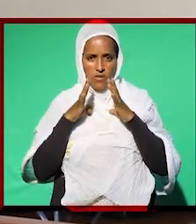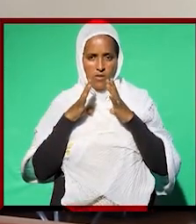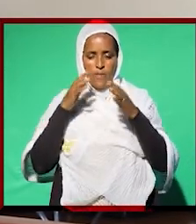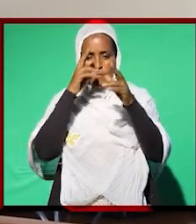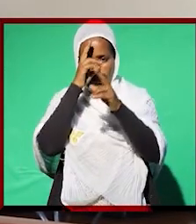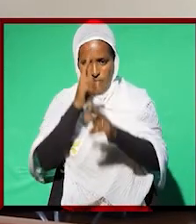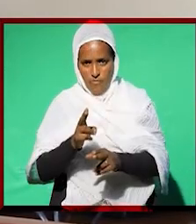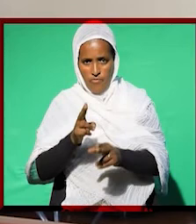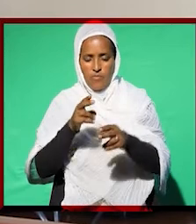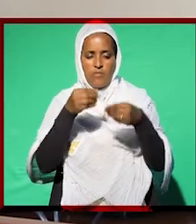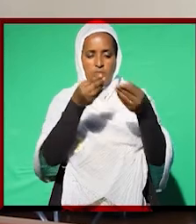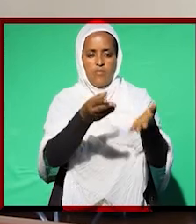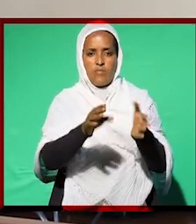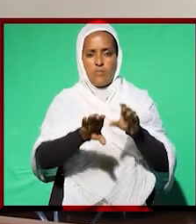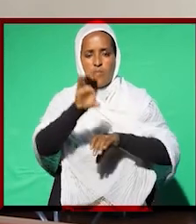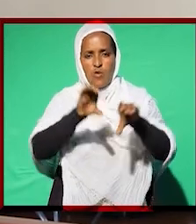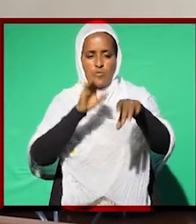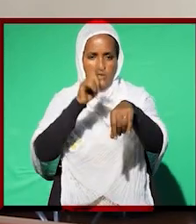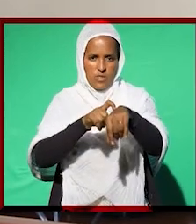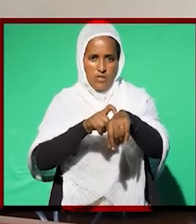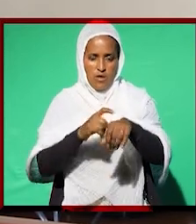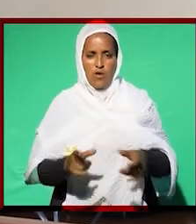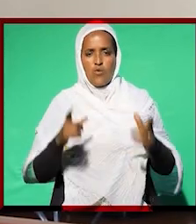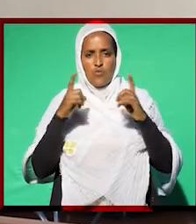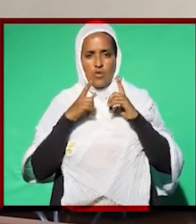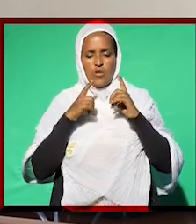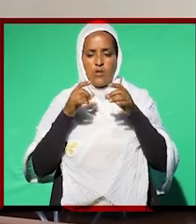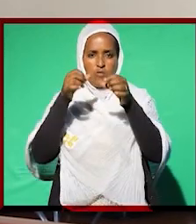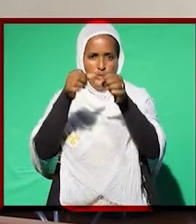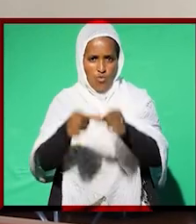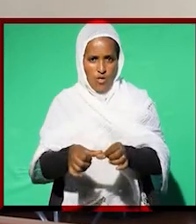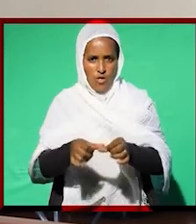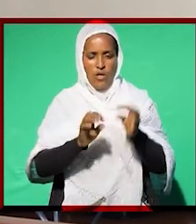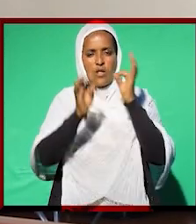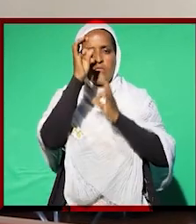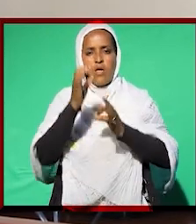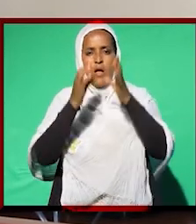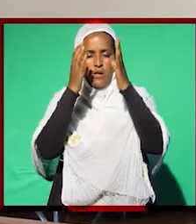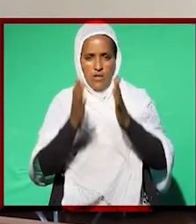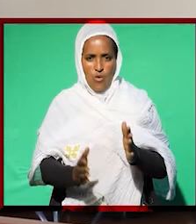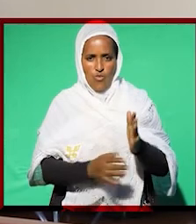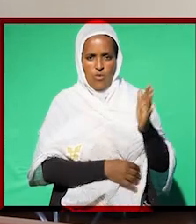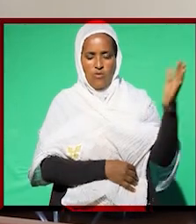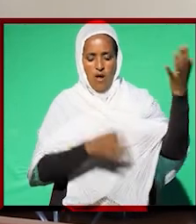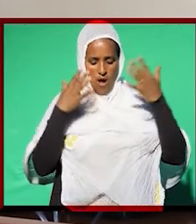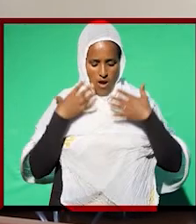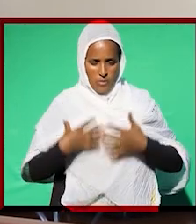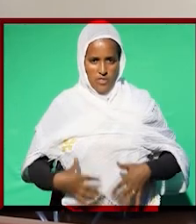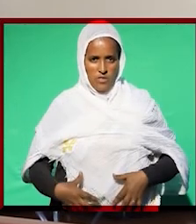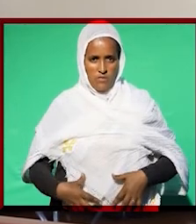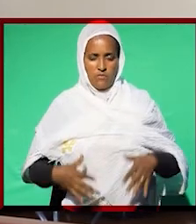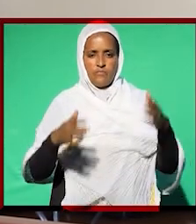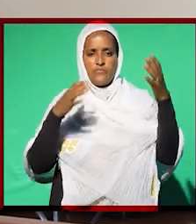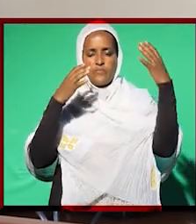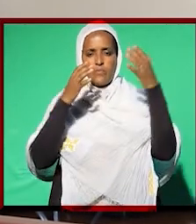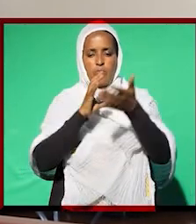በዓላትንም በሚያከብሩበት ጊዜያት የኖረና የቆየው ትውፊታዊ